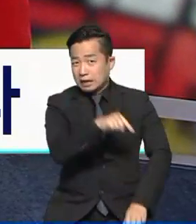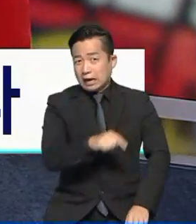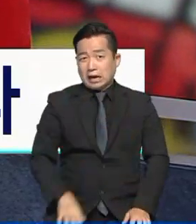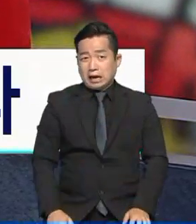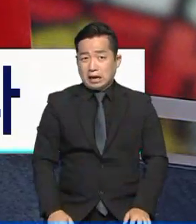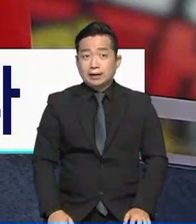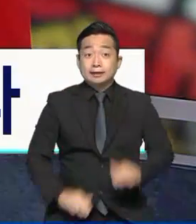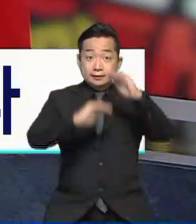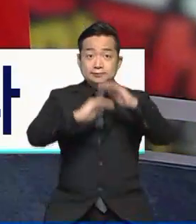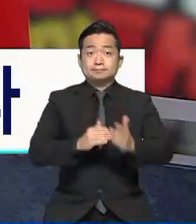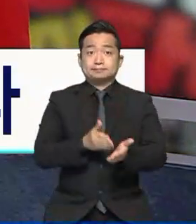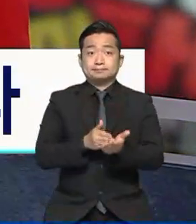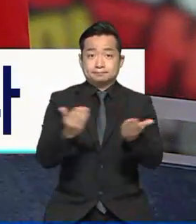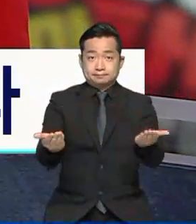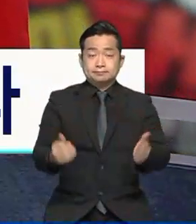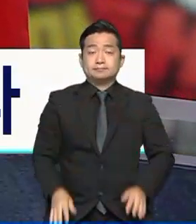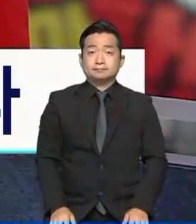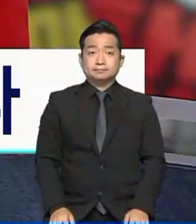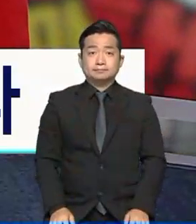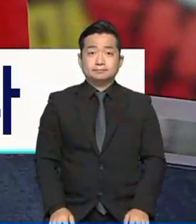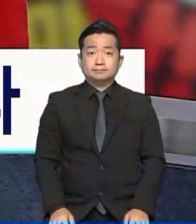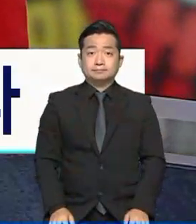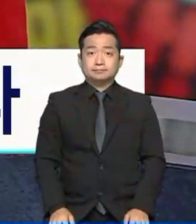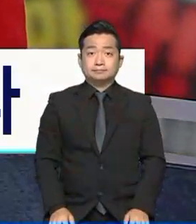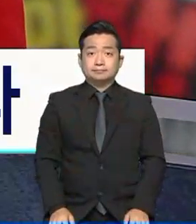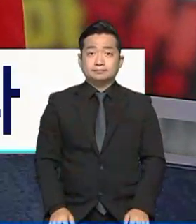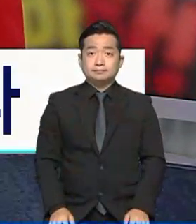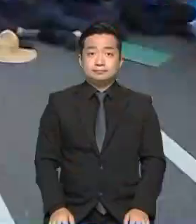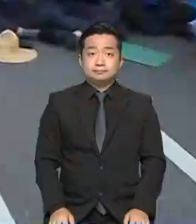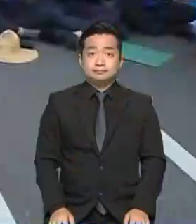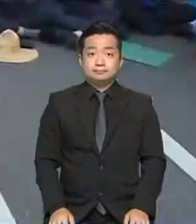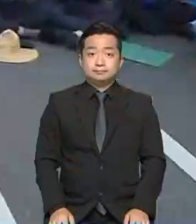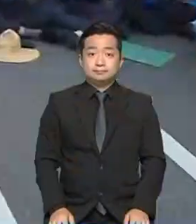정치권 움직임은 장민성 기자가 취재했습니다.